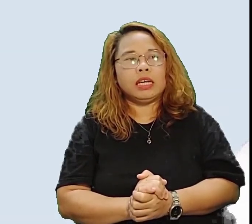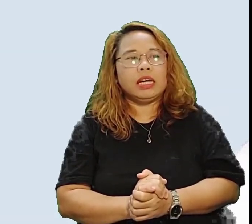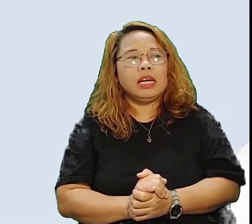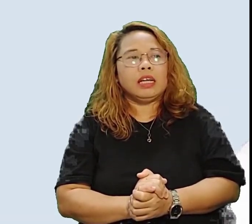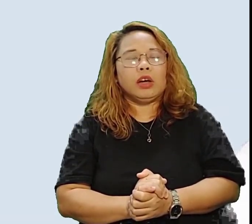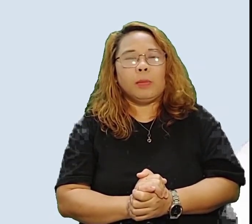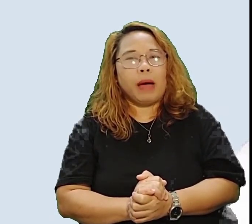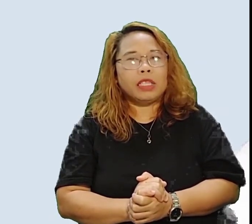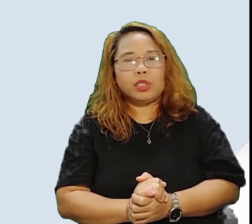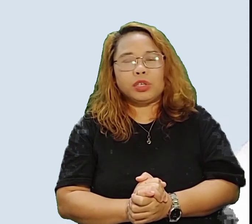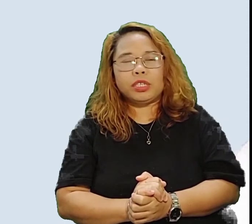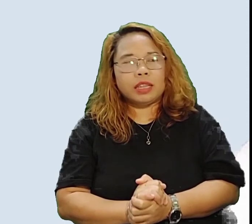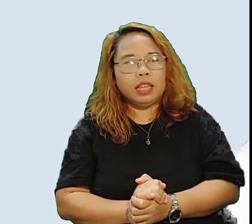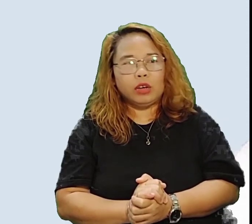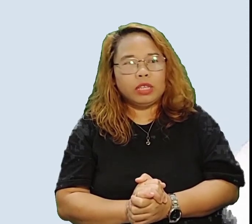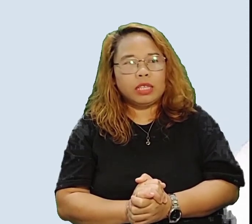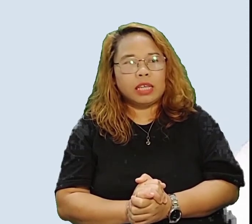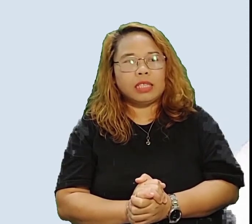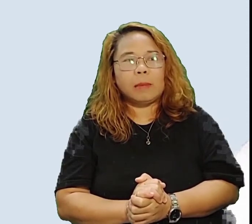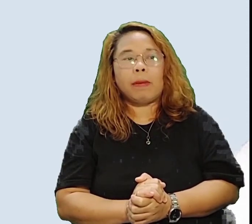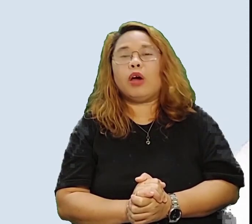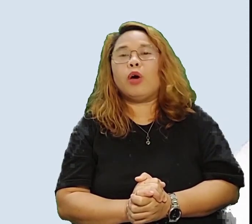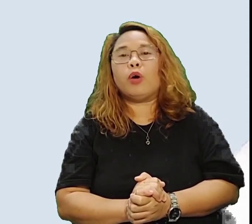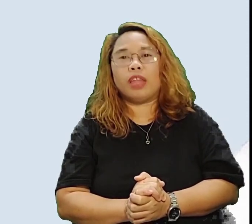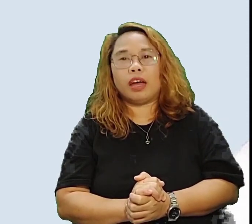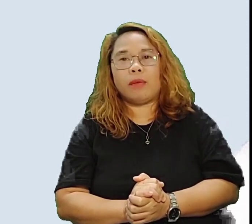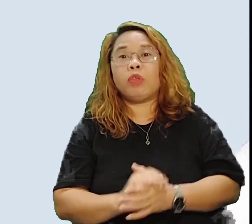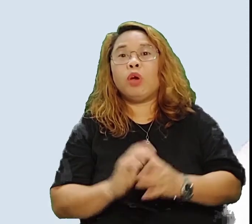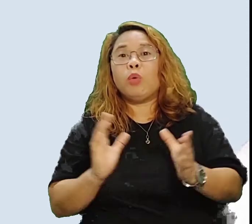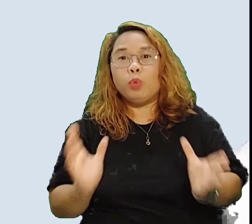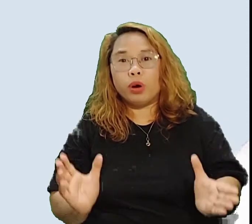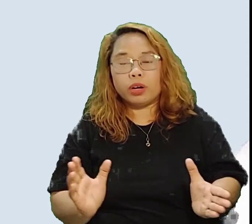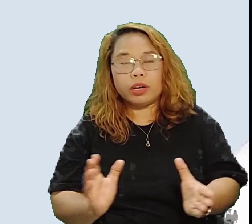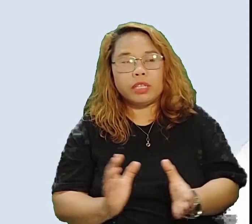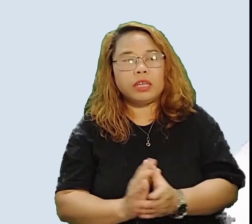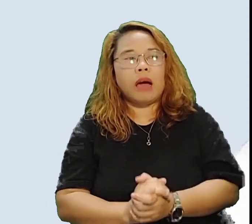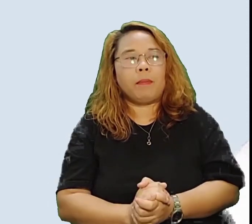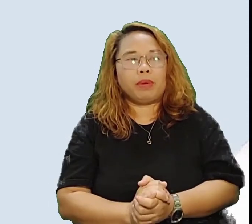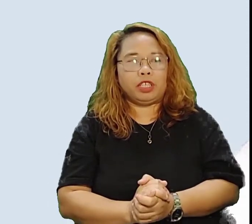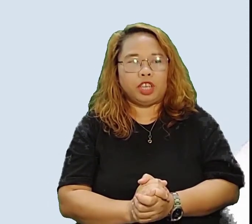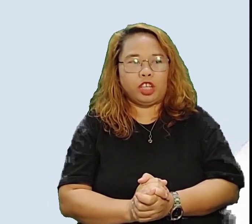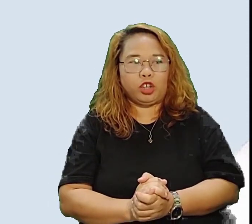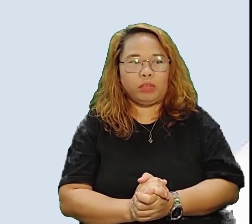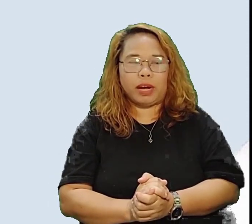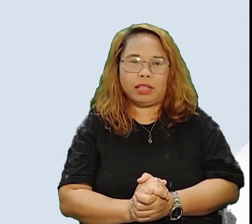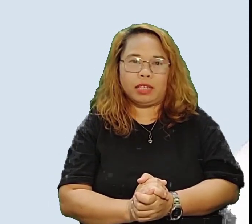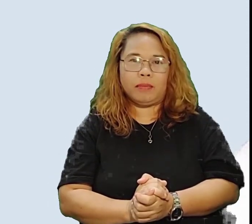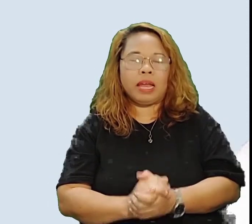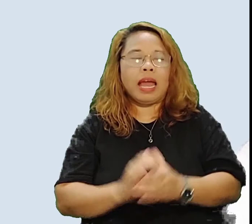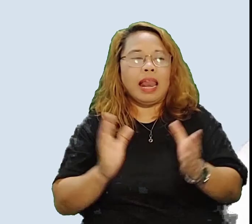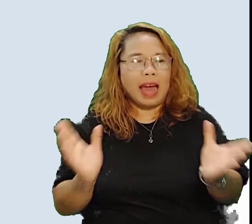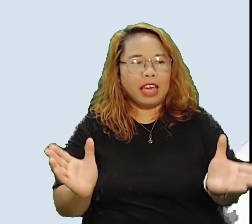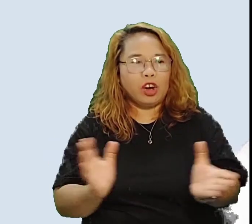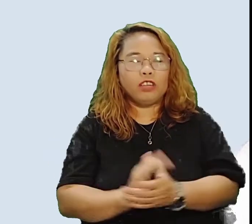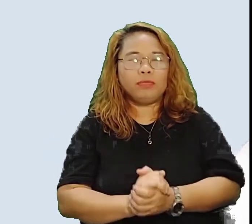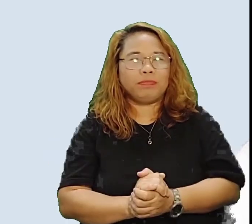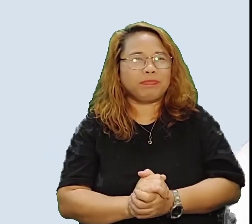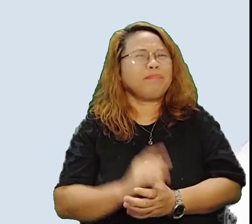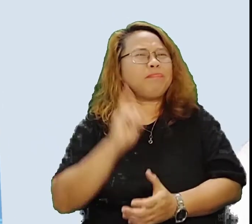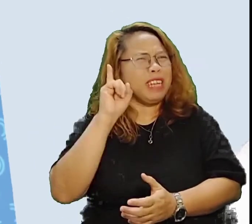workers, pastors, and deaconesses sa panahon ng Workers' Appreciation Month.